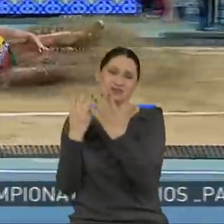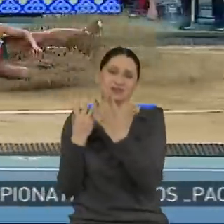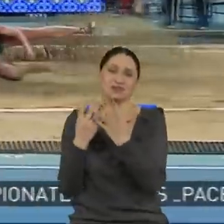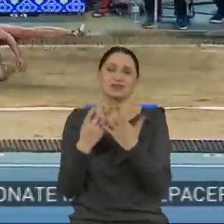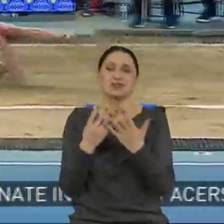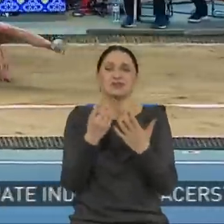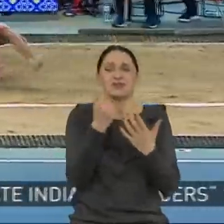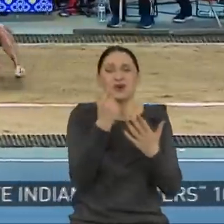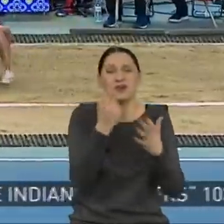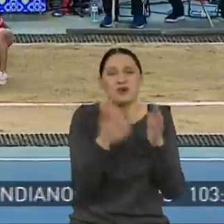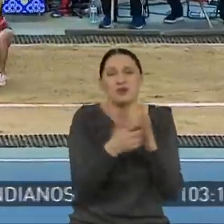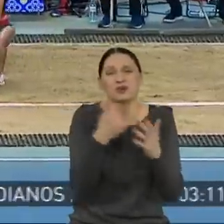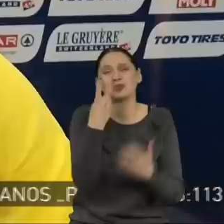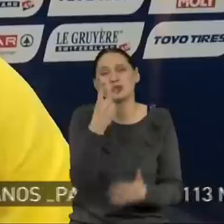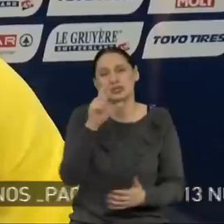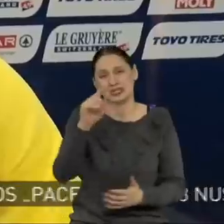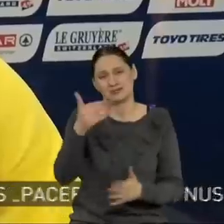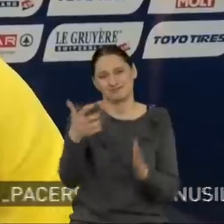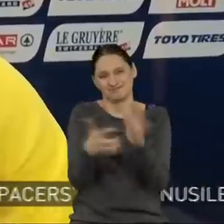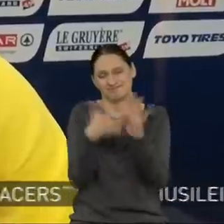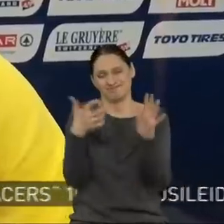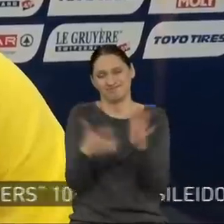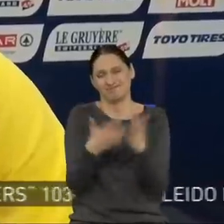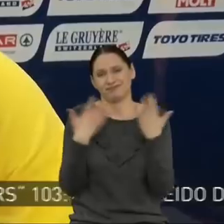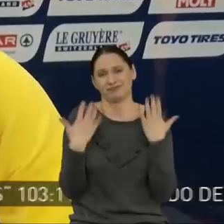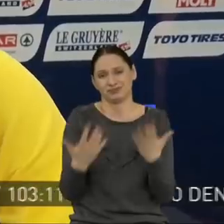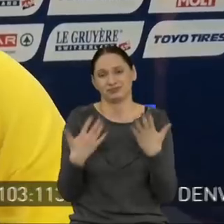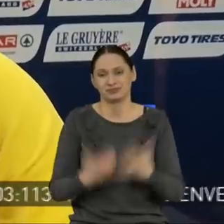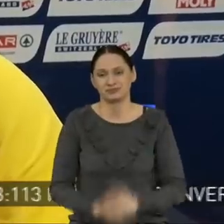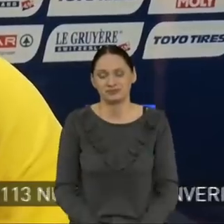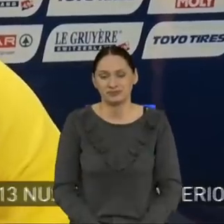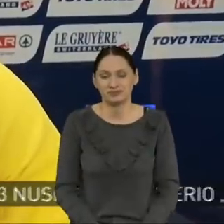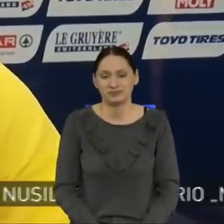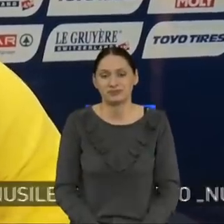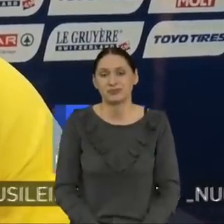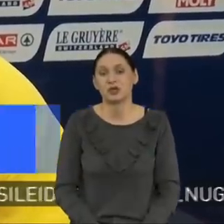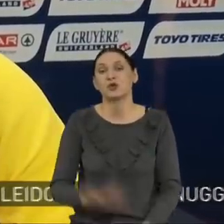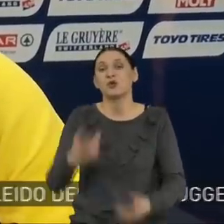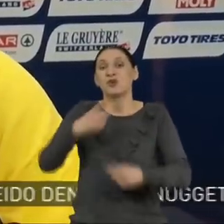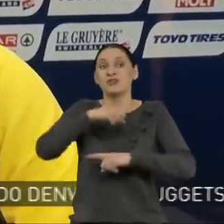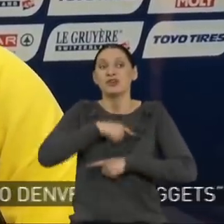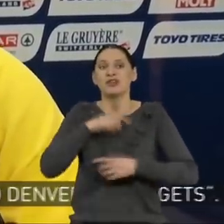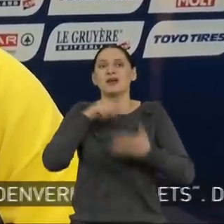Petrokaitė skyrė tik 2 centimetrai. Būtų didelis džiaugsmas, jeigu būčiau papuolusi finalą, bet